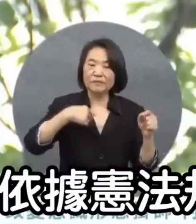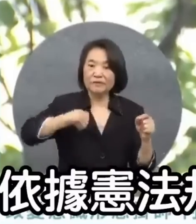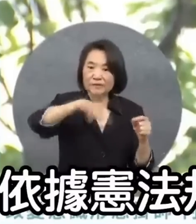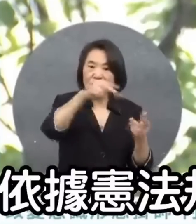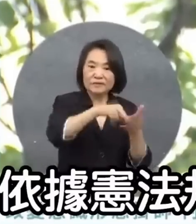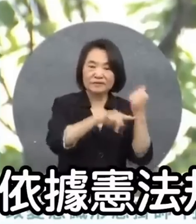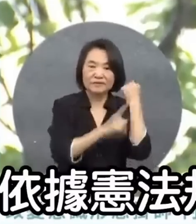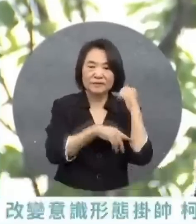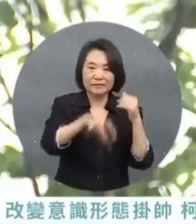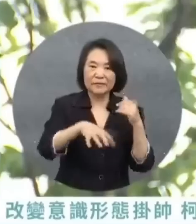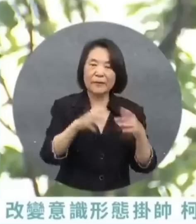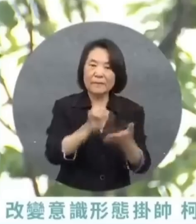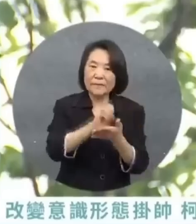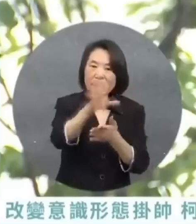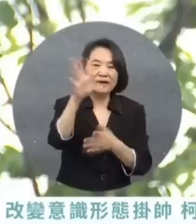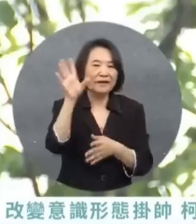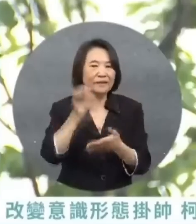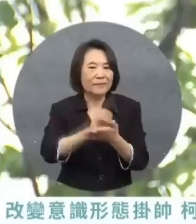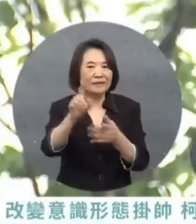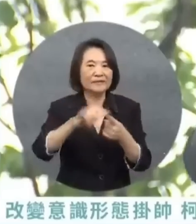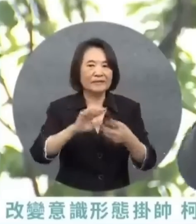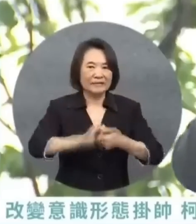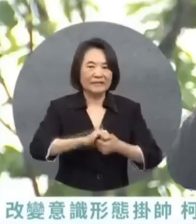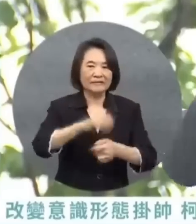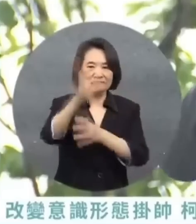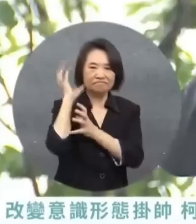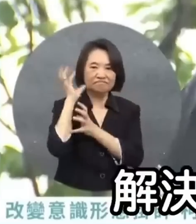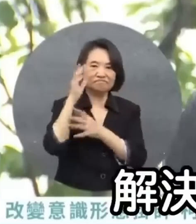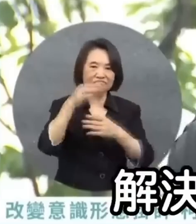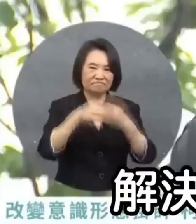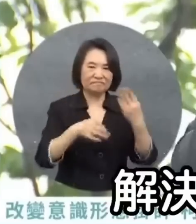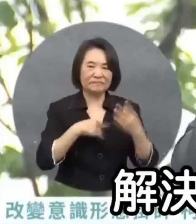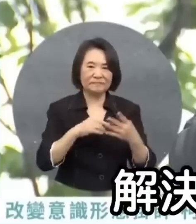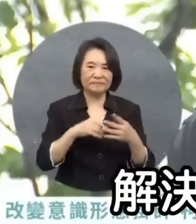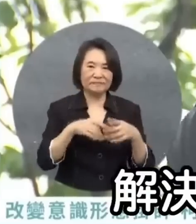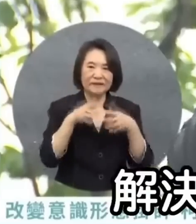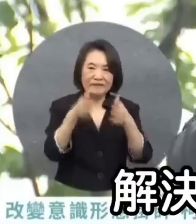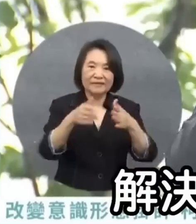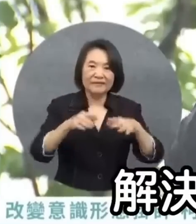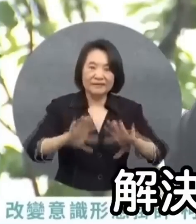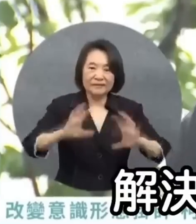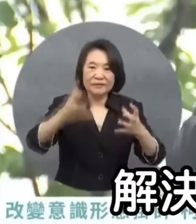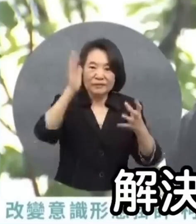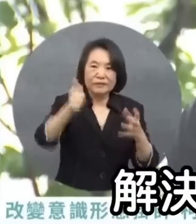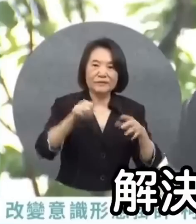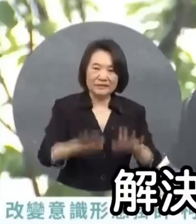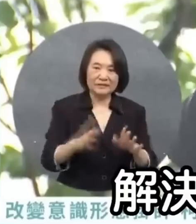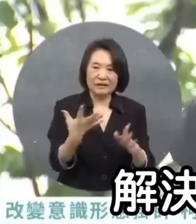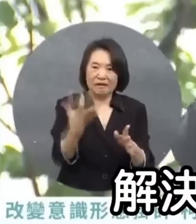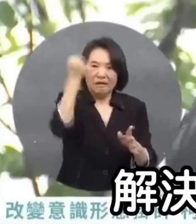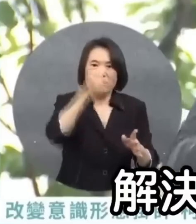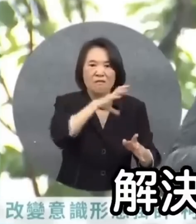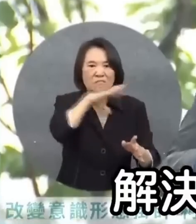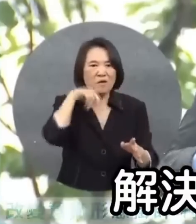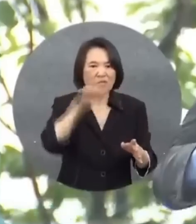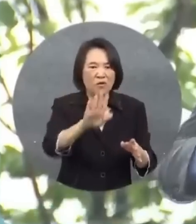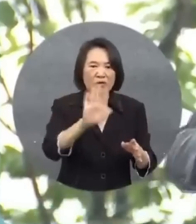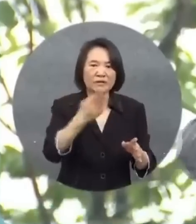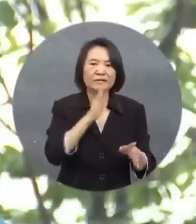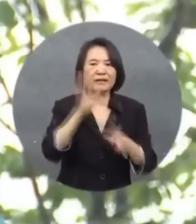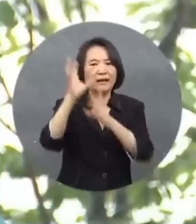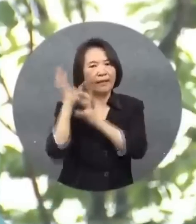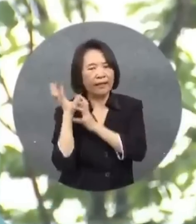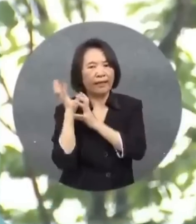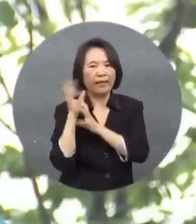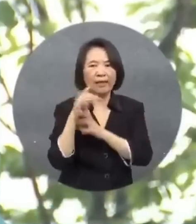行国情报告，建立责任政治，解决总统有权无责的乱象。